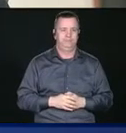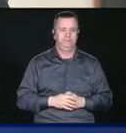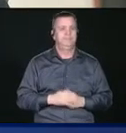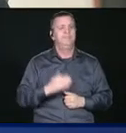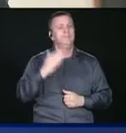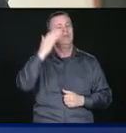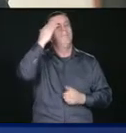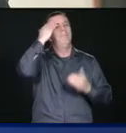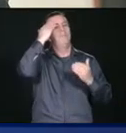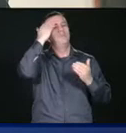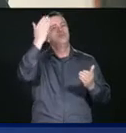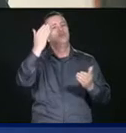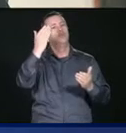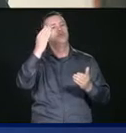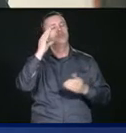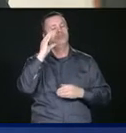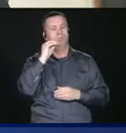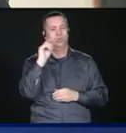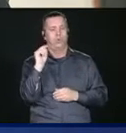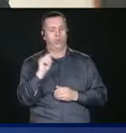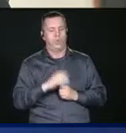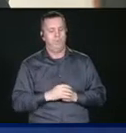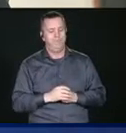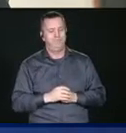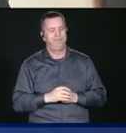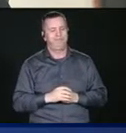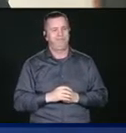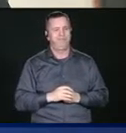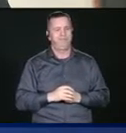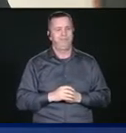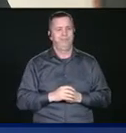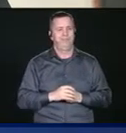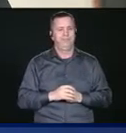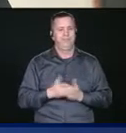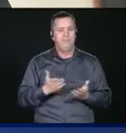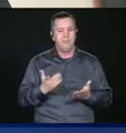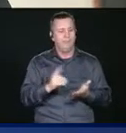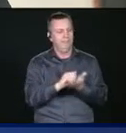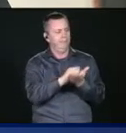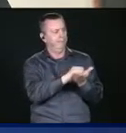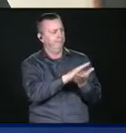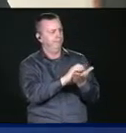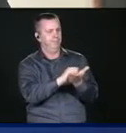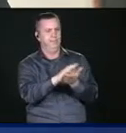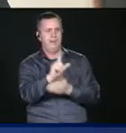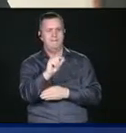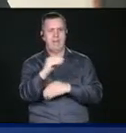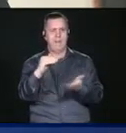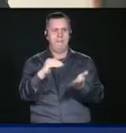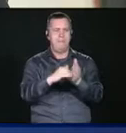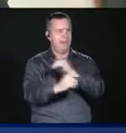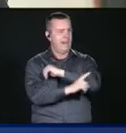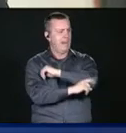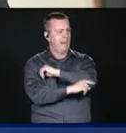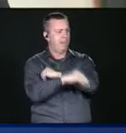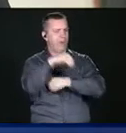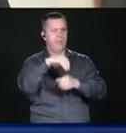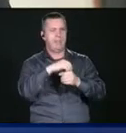Merci. Bonjour, M. Trudeau. Le fait qu'on mette à pied comme ça 20 000 travailleurs additionnels chez Air